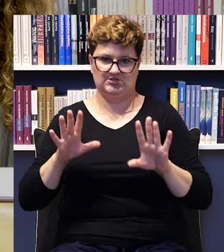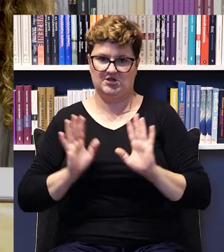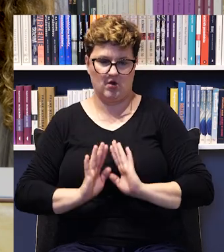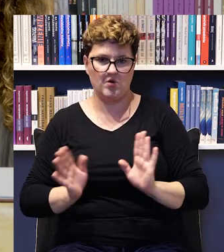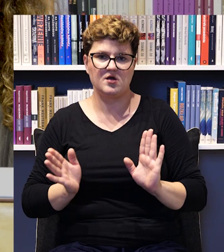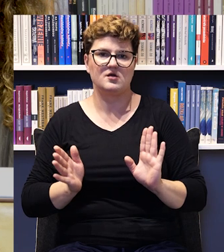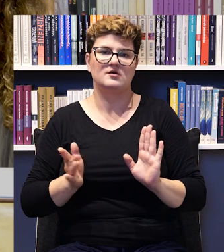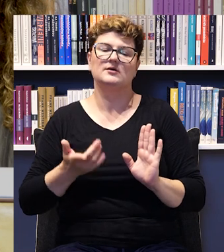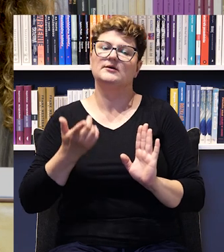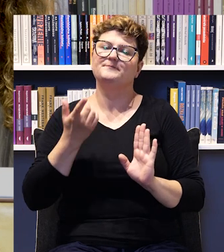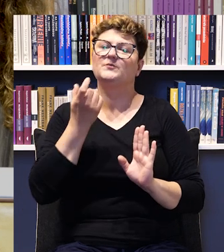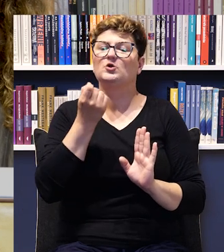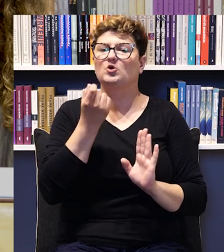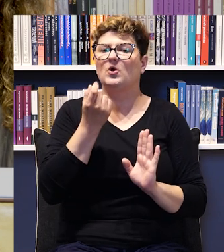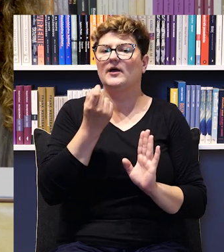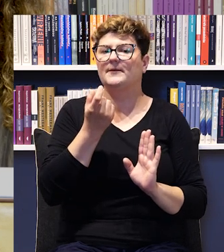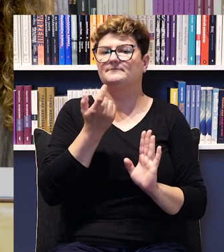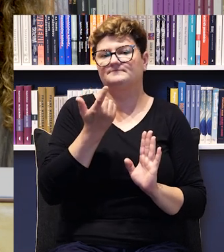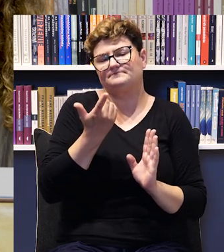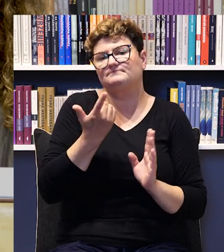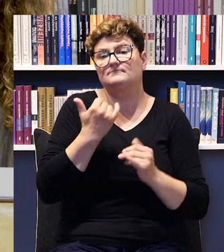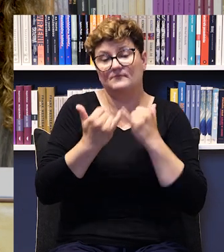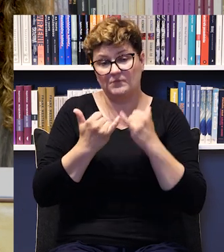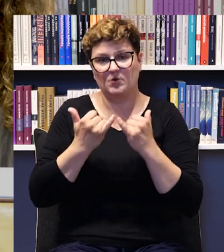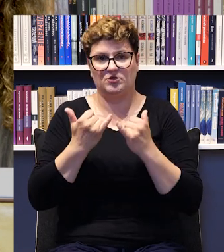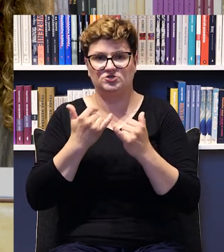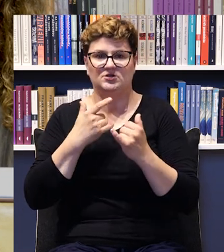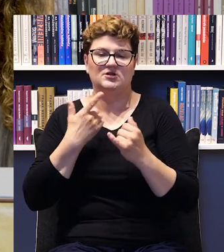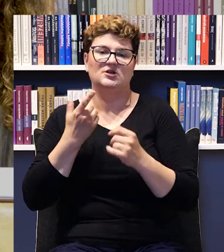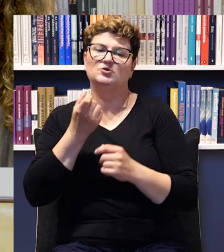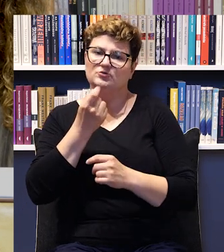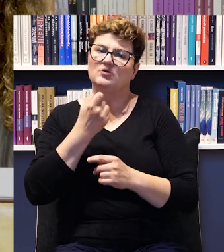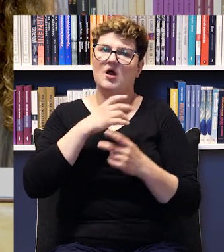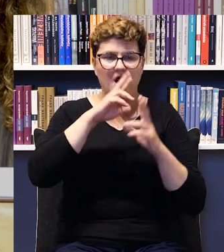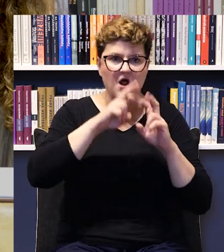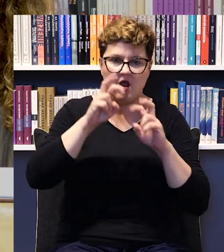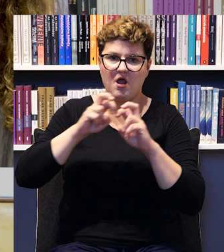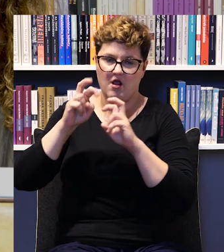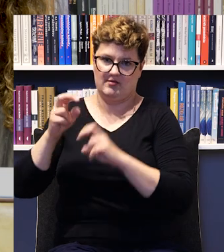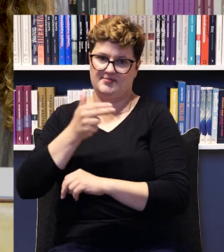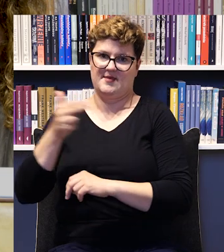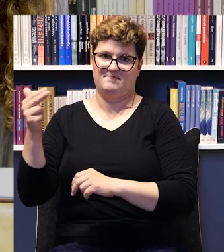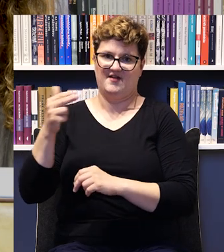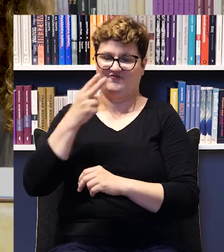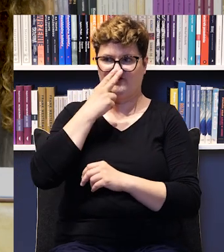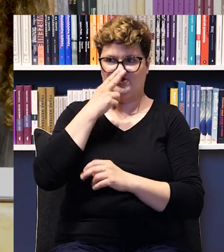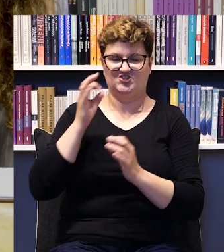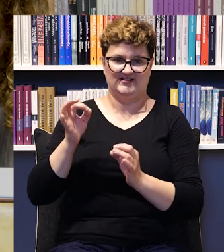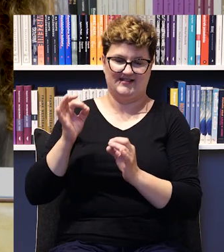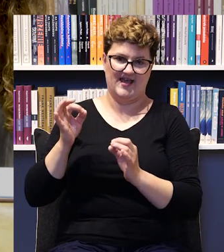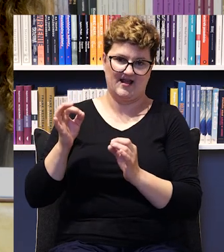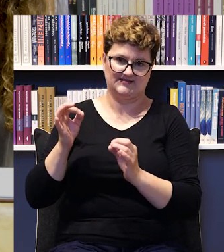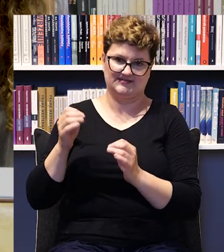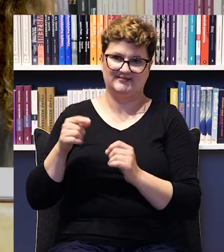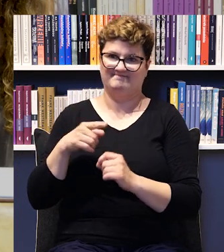jest trochę jak się trochę dyskursu przewaliło na ten temat, to wydaje mi się, że to jest teraz podejście rzeczywiście, o którym